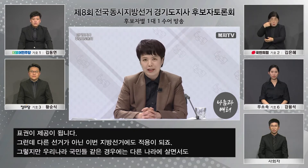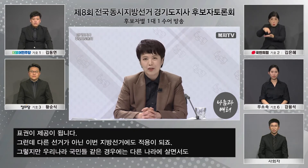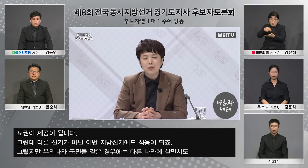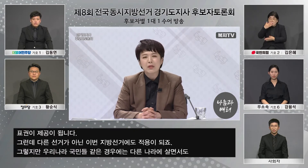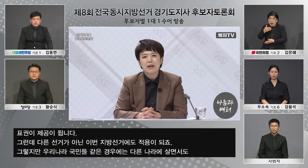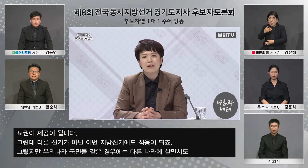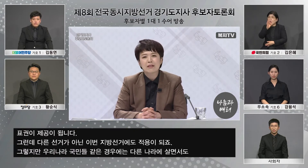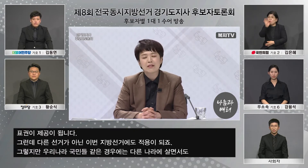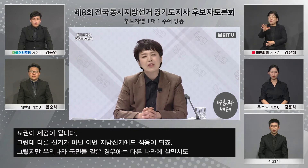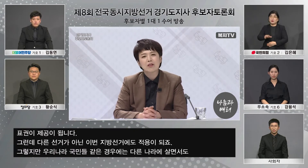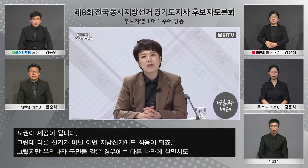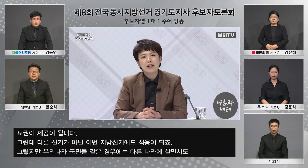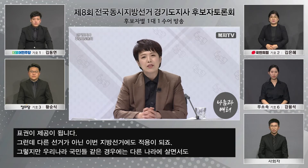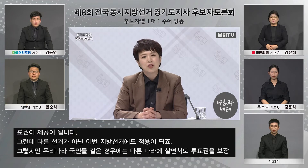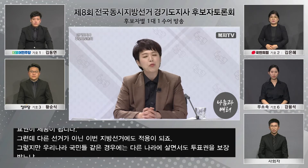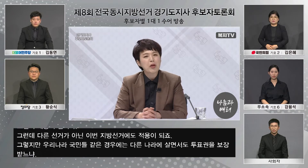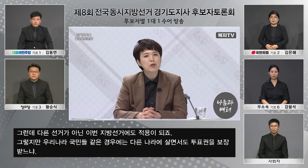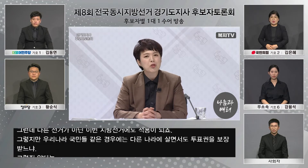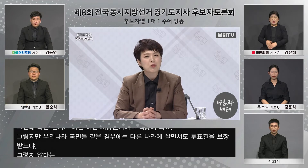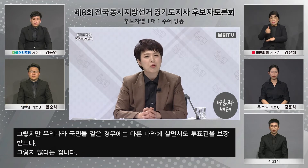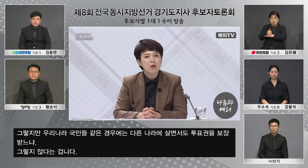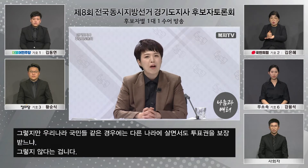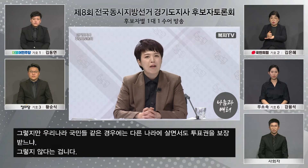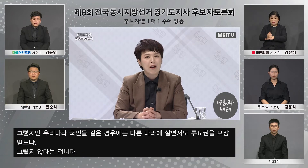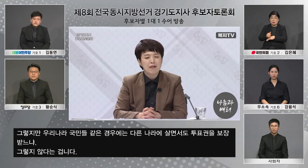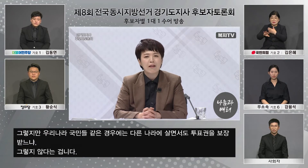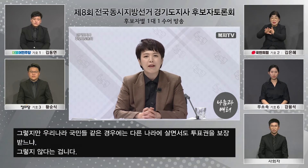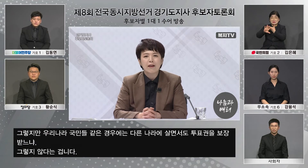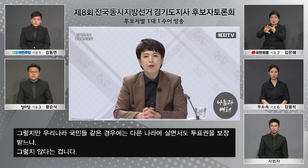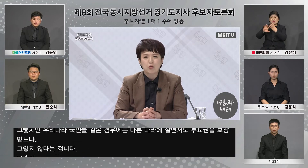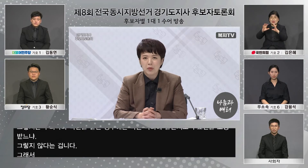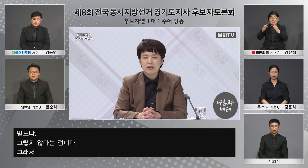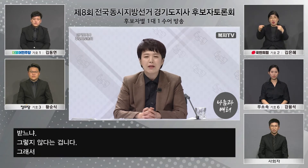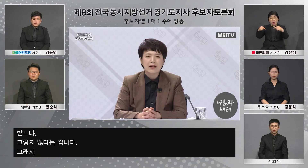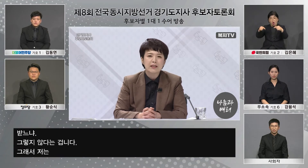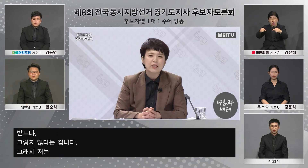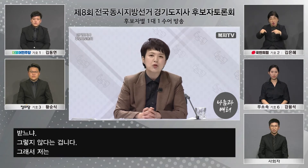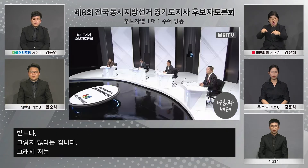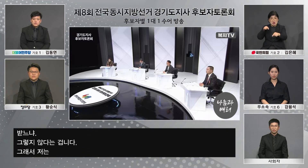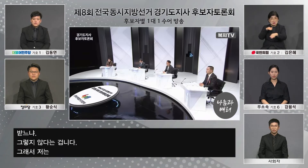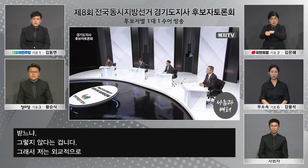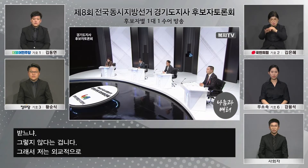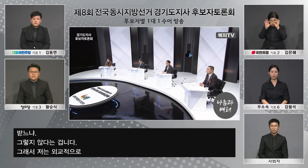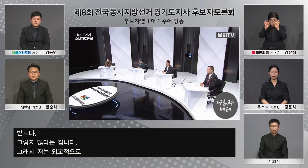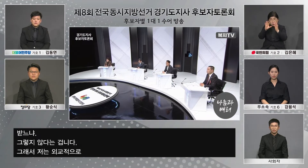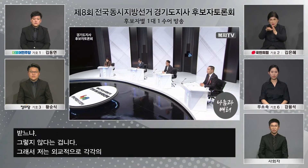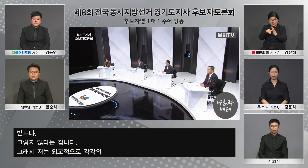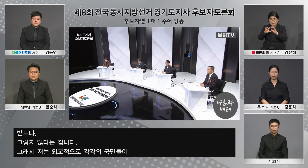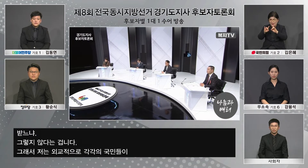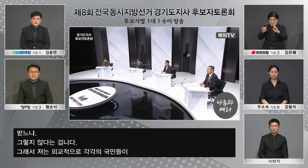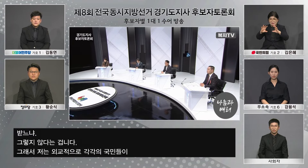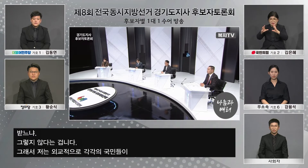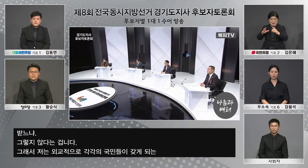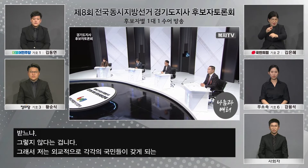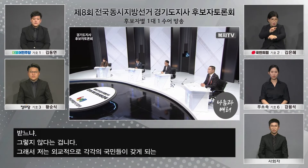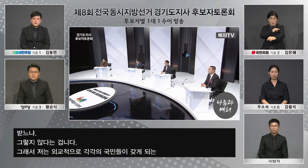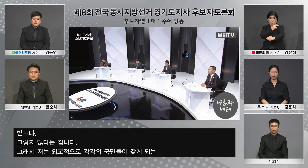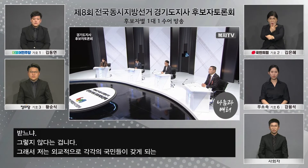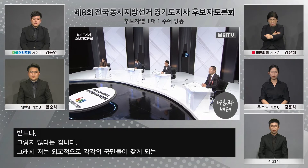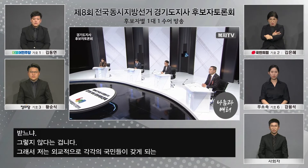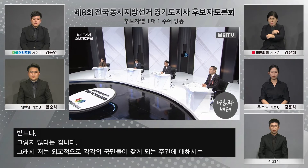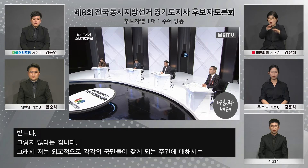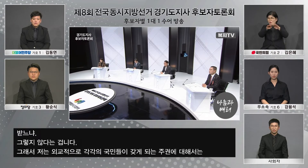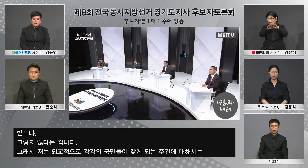그렇지 않다는 겁니다. 그래서 저는 외교적으로 각각의 국민들이 갖게 되는 주권에 대해서는 동등하게